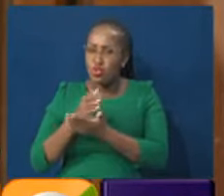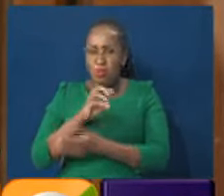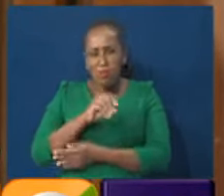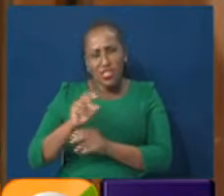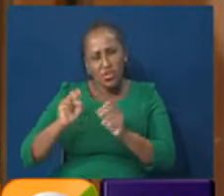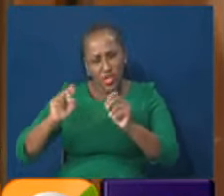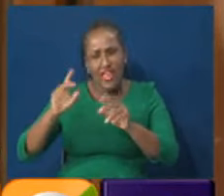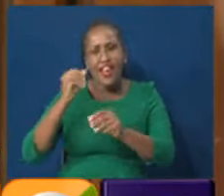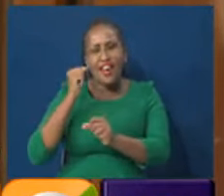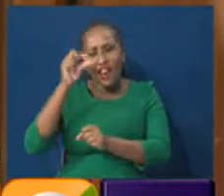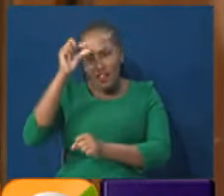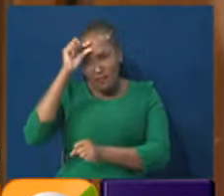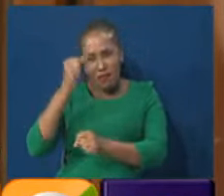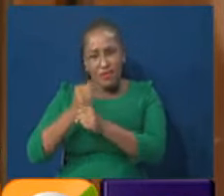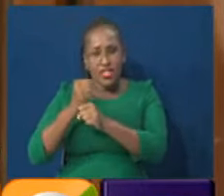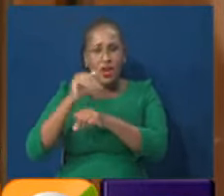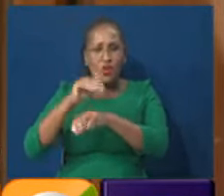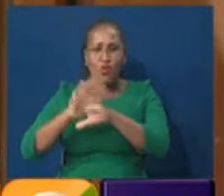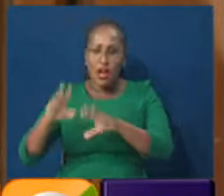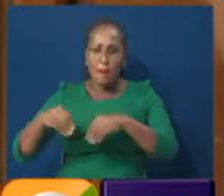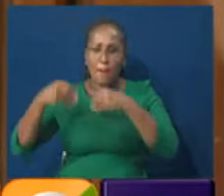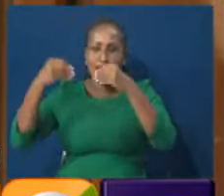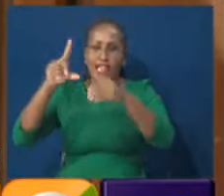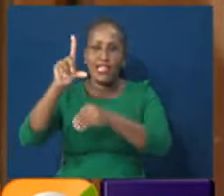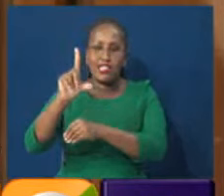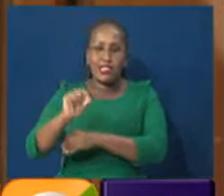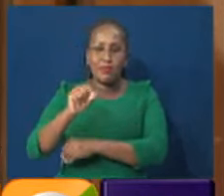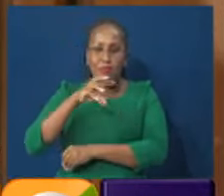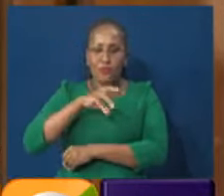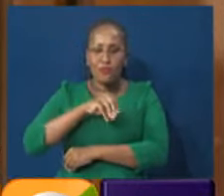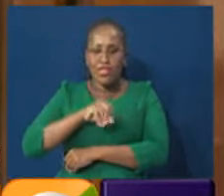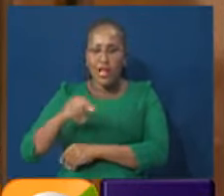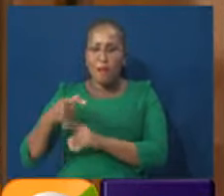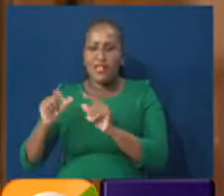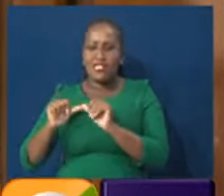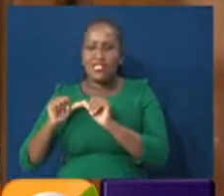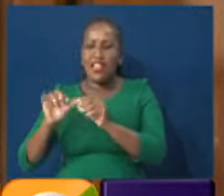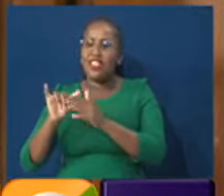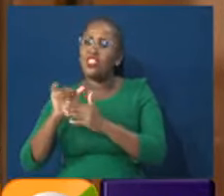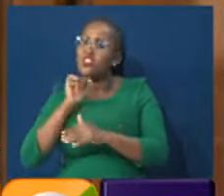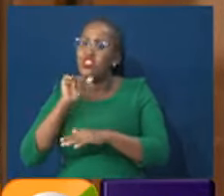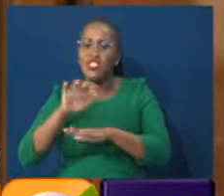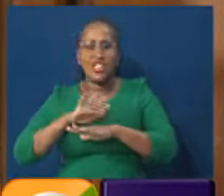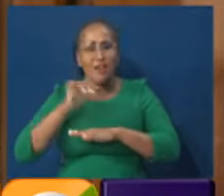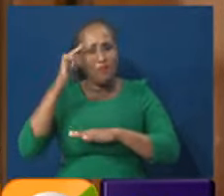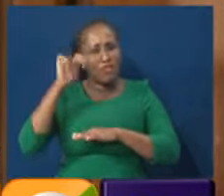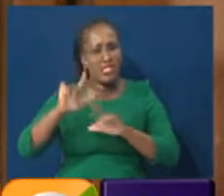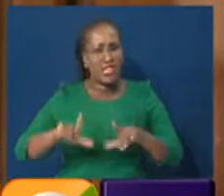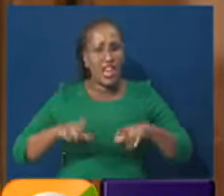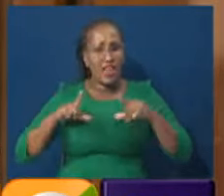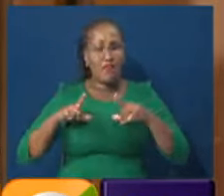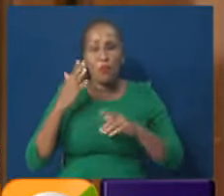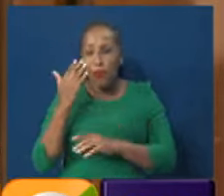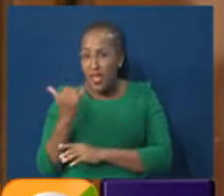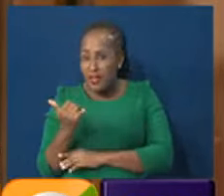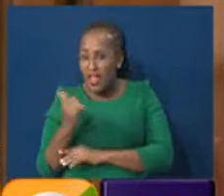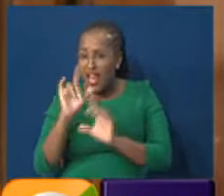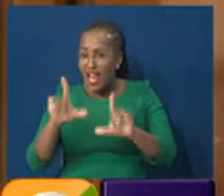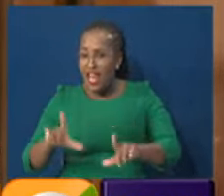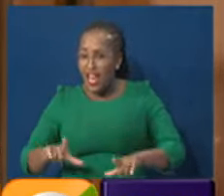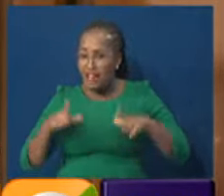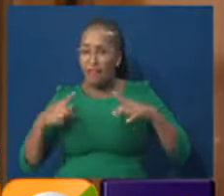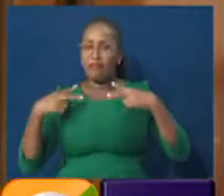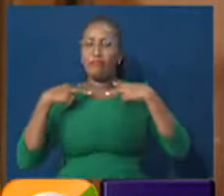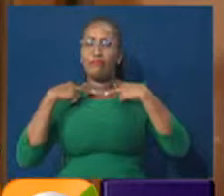serikali ilifanya vizuri ikapeana, lakini sasa sio sababu ya maisha ambayo tunayopitia. Hivi sasa maisha imetubana